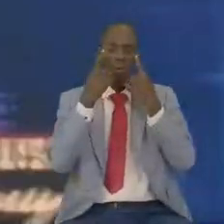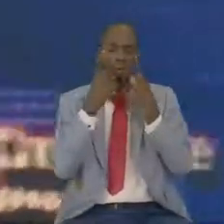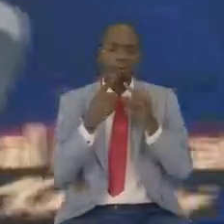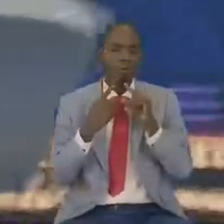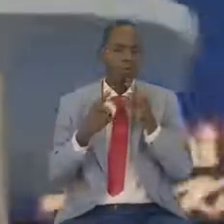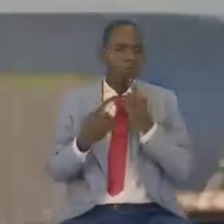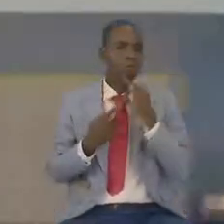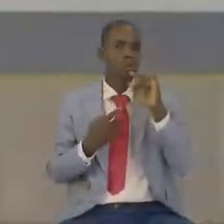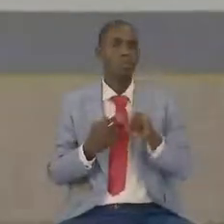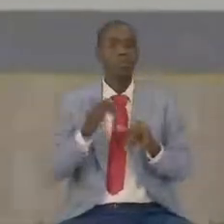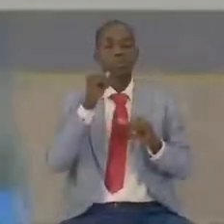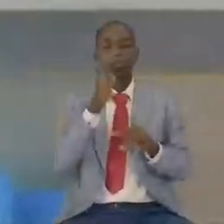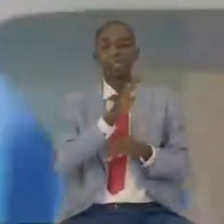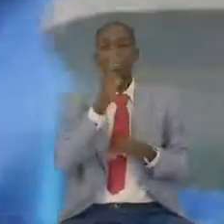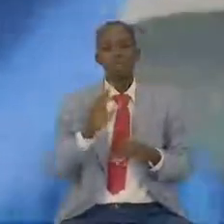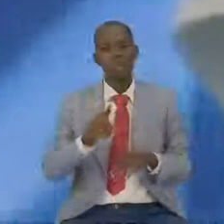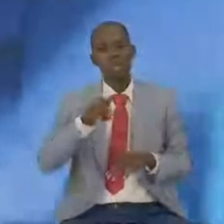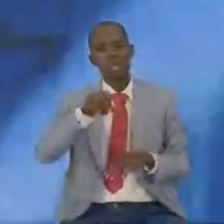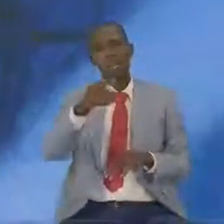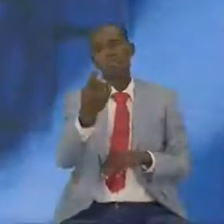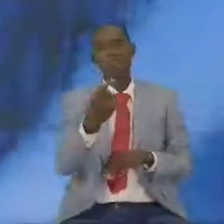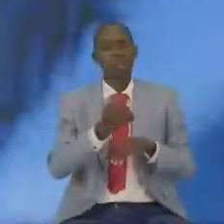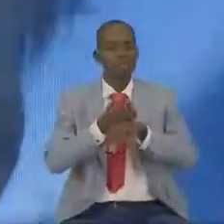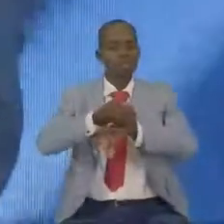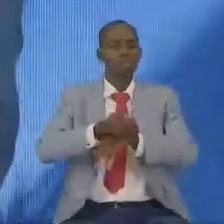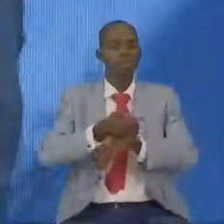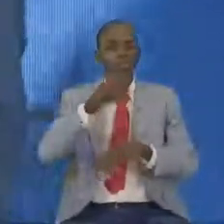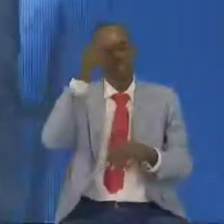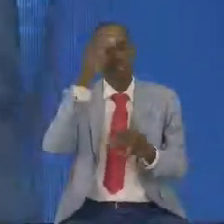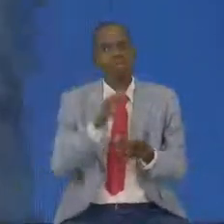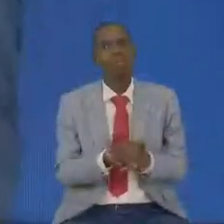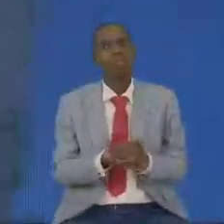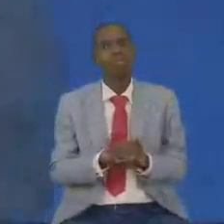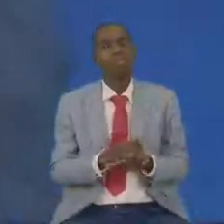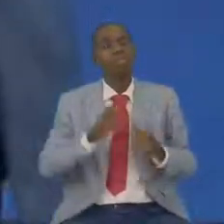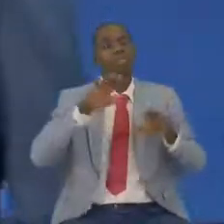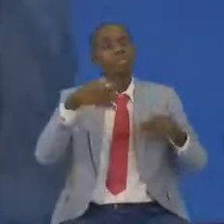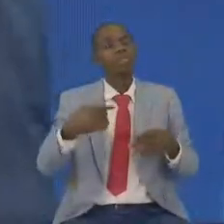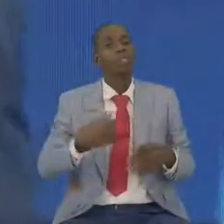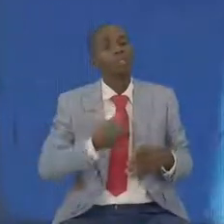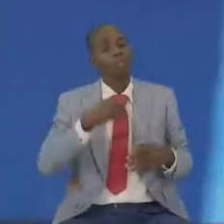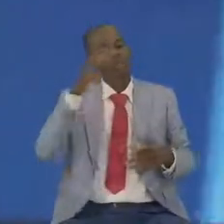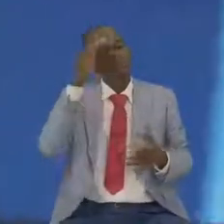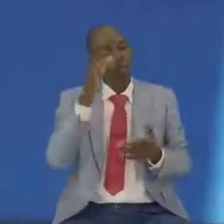pleurs. Elle n'a pas accusé le mari. Donne-moi un enfant, sinon je meurs.